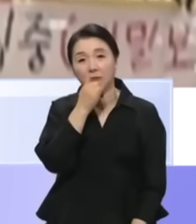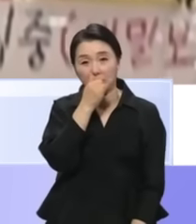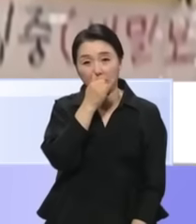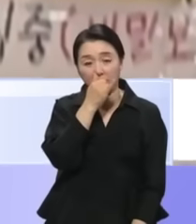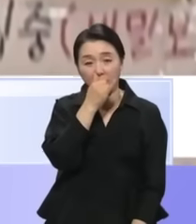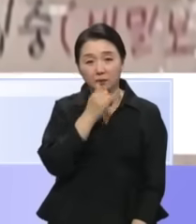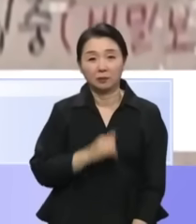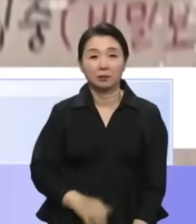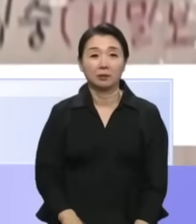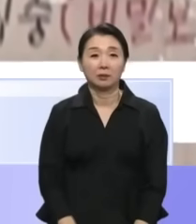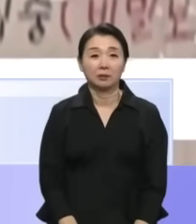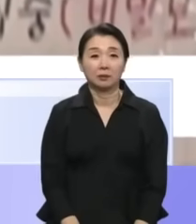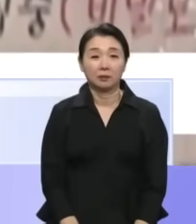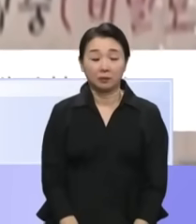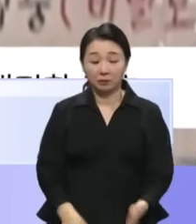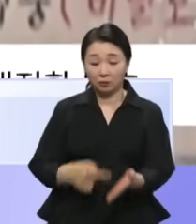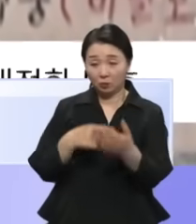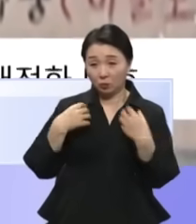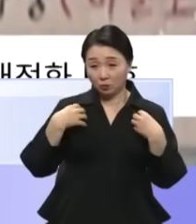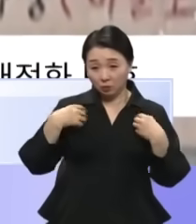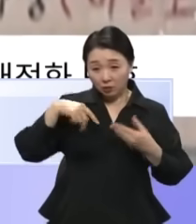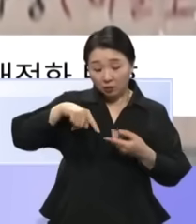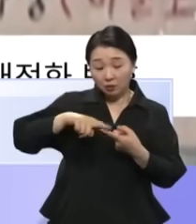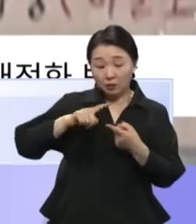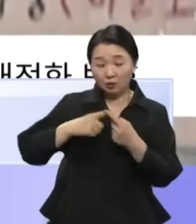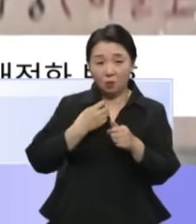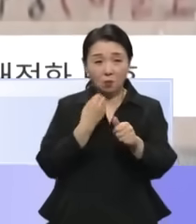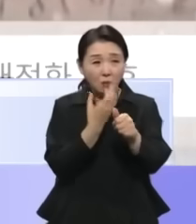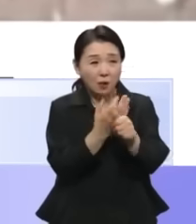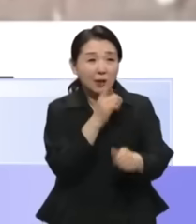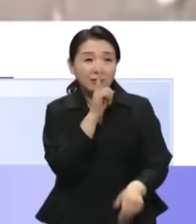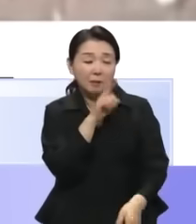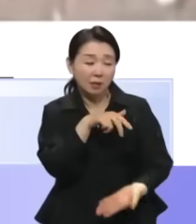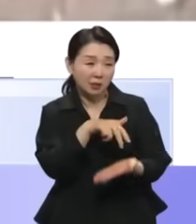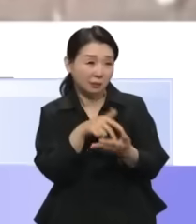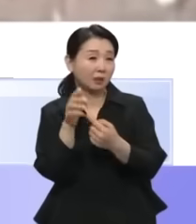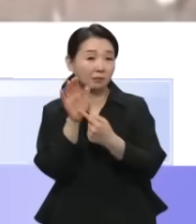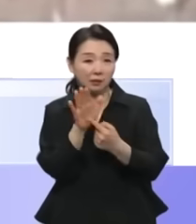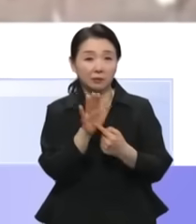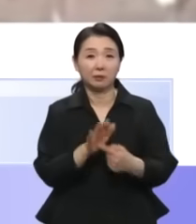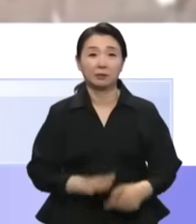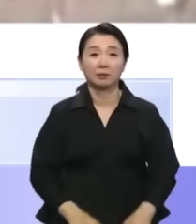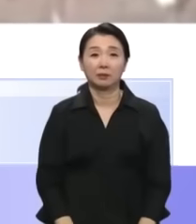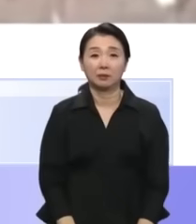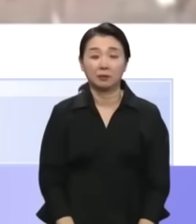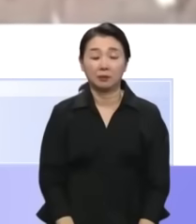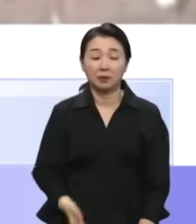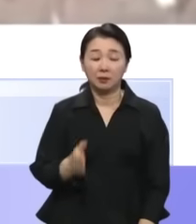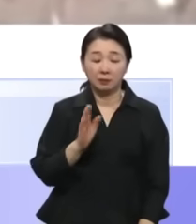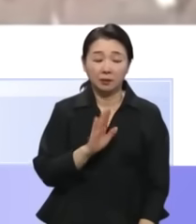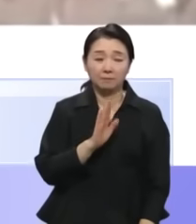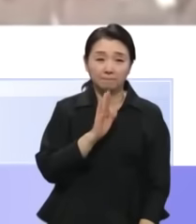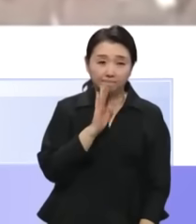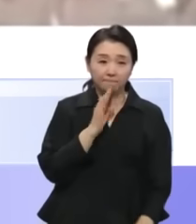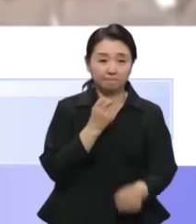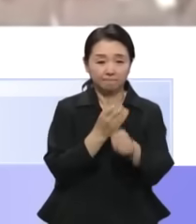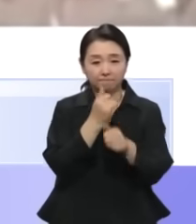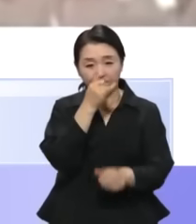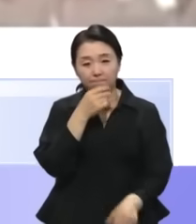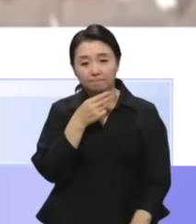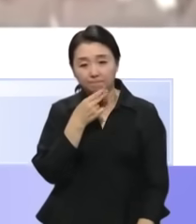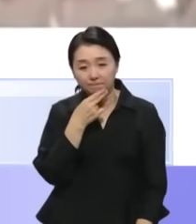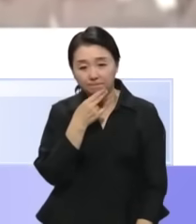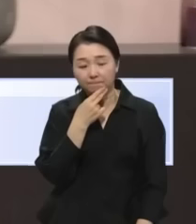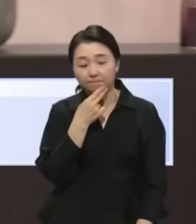것처럼 보입니다 뭐 교육청이이 부분에 대해서 고발 조치를 하겠다라는 입장을 밝히긴 했는데요 실제로 고발을 했는지 이런 거에 대해서 아직